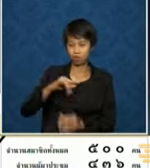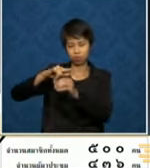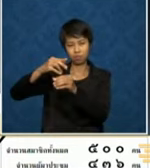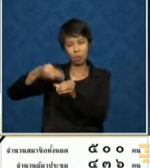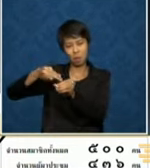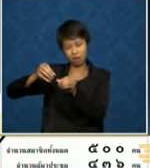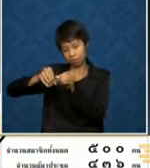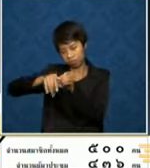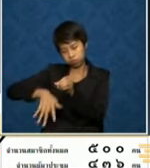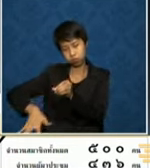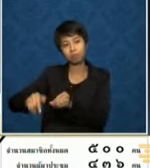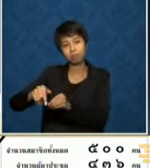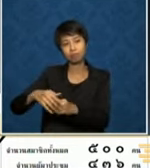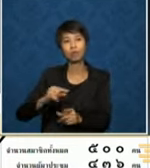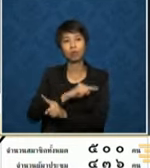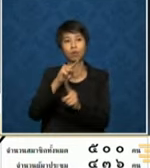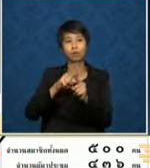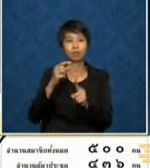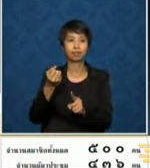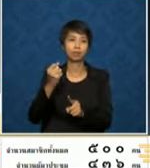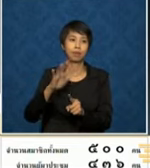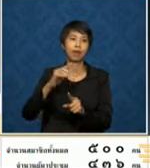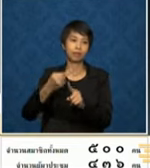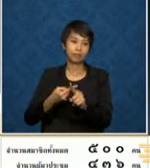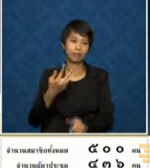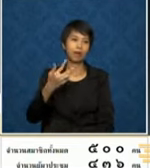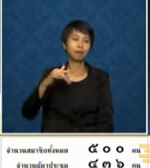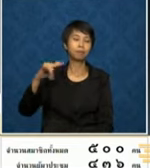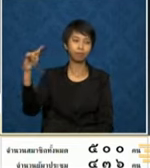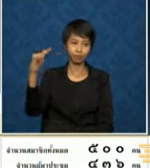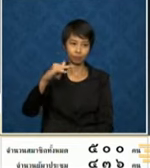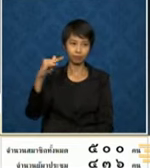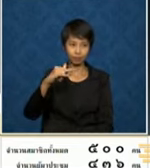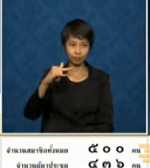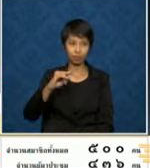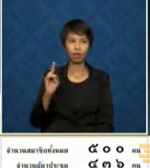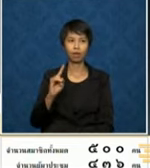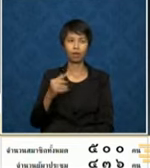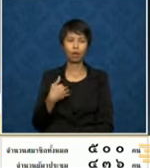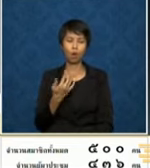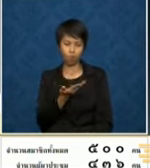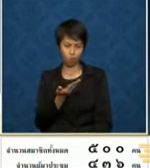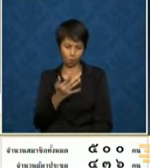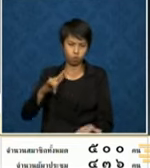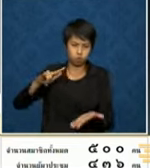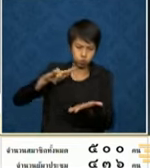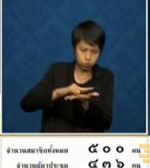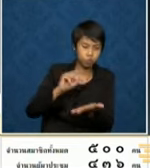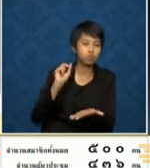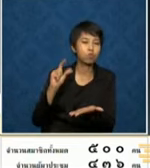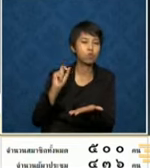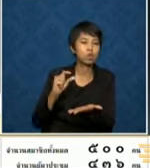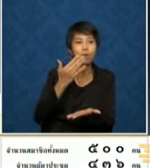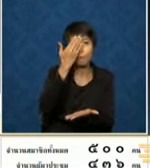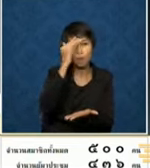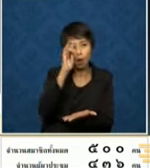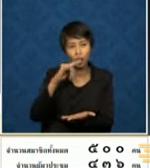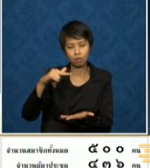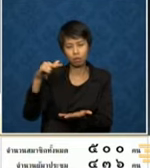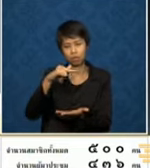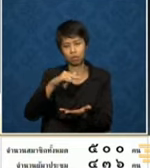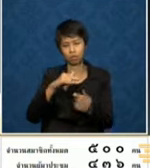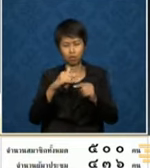มีนาคมครับ7เครื่องบิน737-800ขอลงจอดฉุกเฉินอีกครับเนื่องจากว่าส่วนภายนอกเครื่องบิน